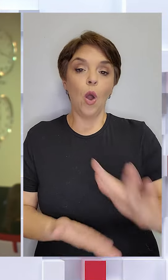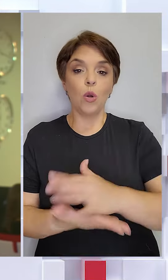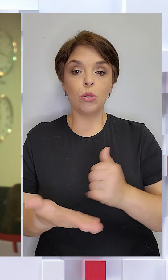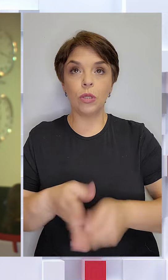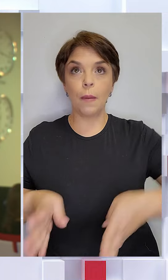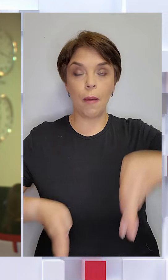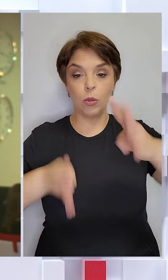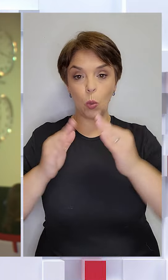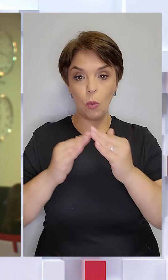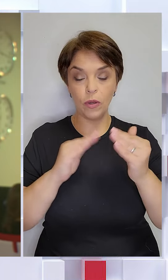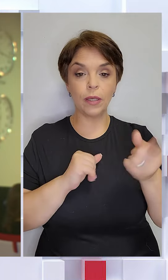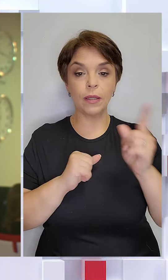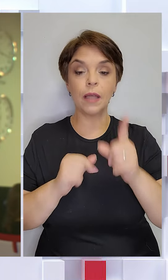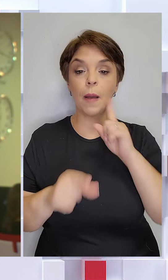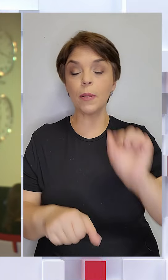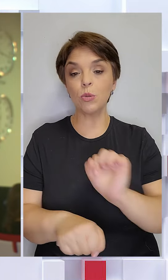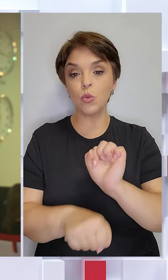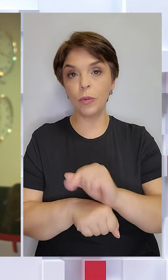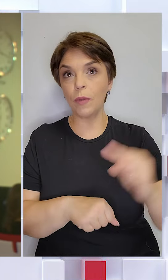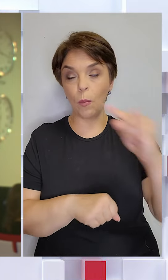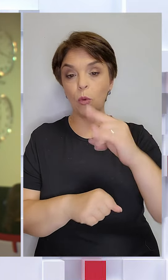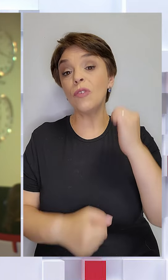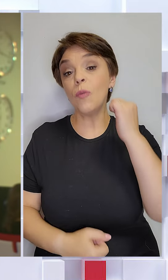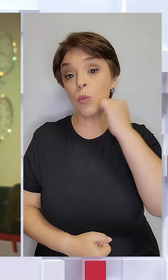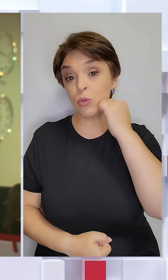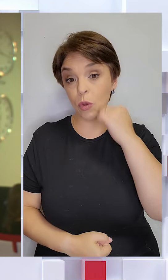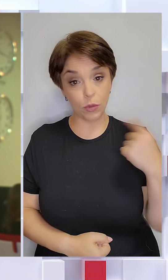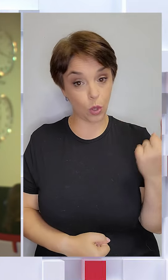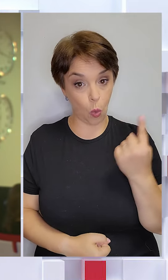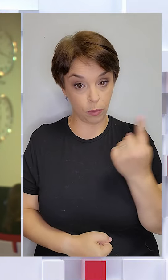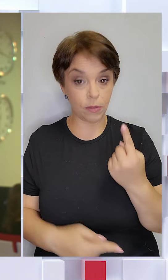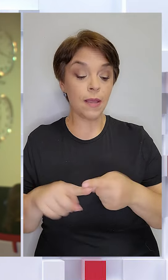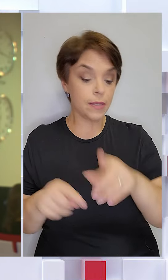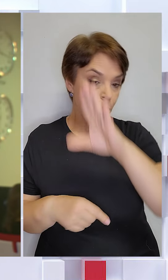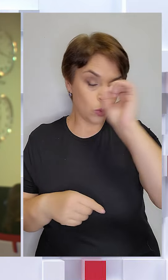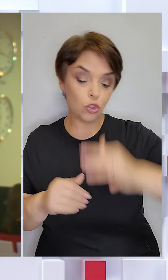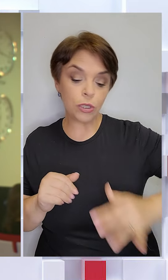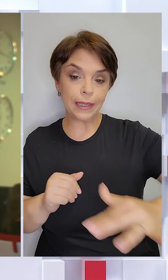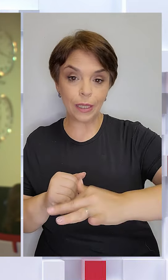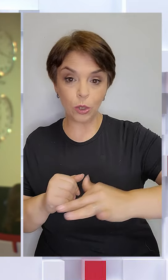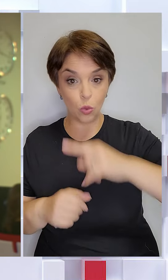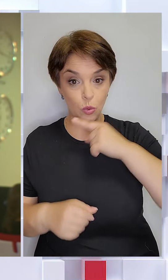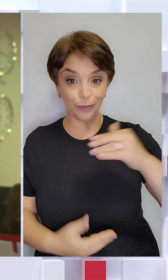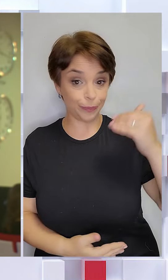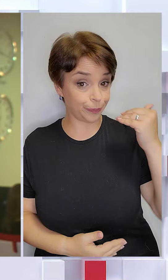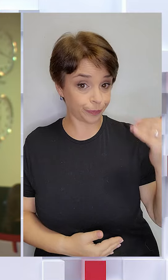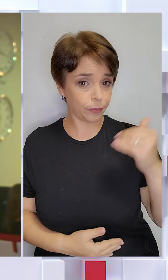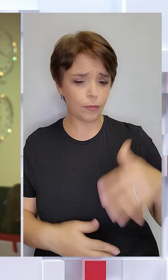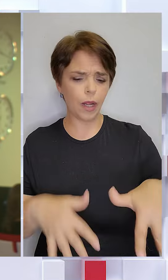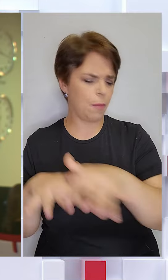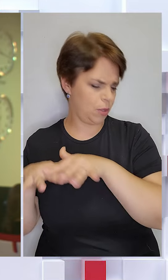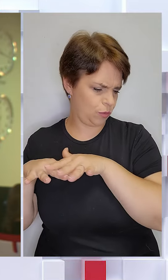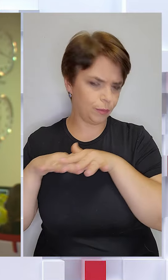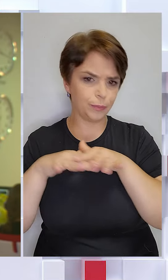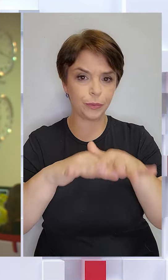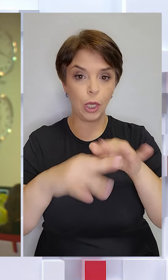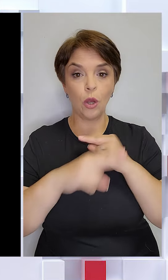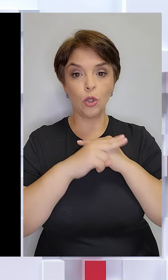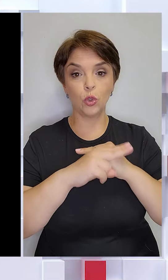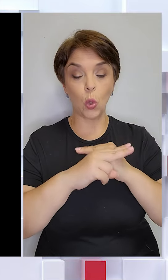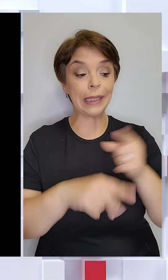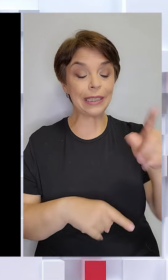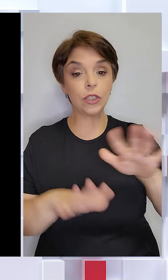Розтрощені багатоповерхівки та призупинені польоти в Московській області. Цієї ночі територію країни-агресорки масово наатакували